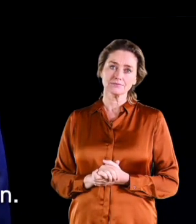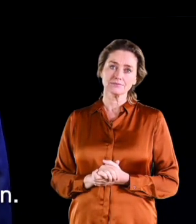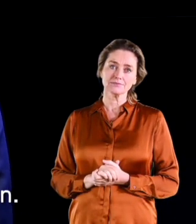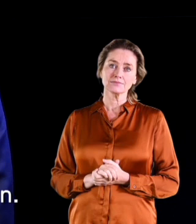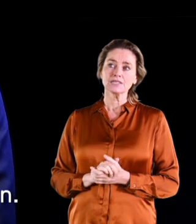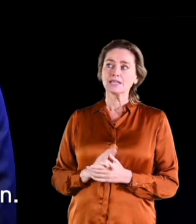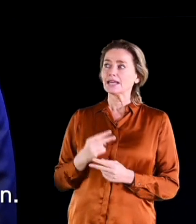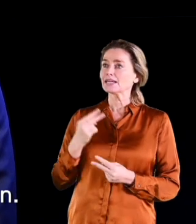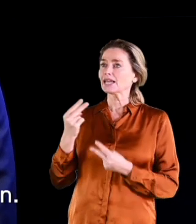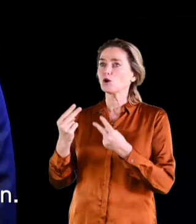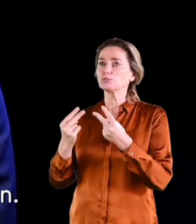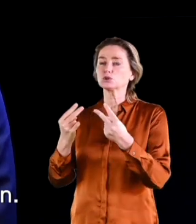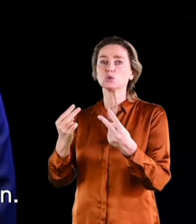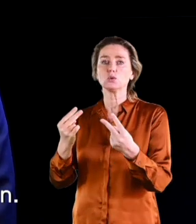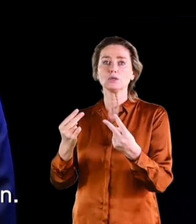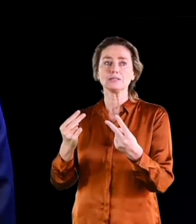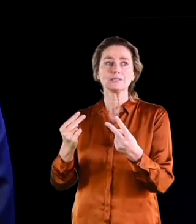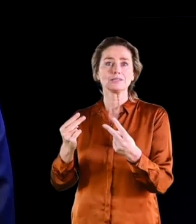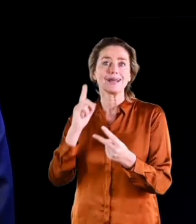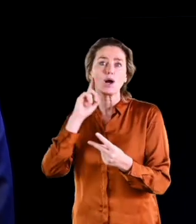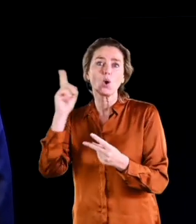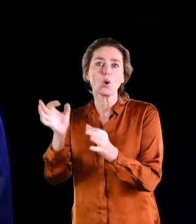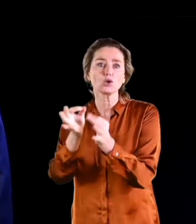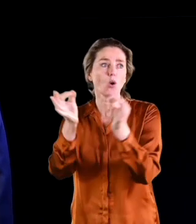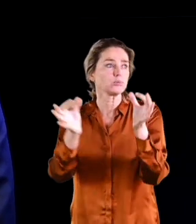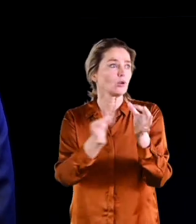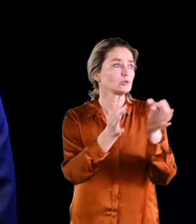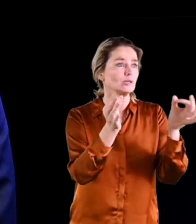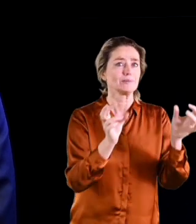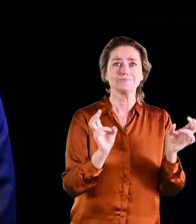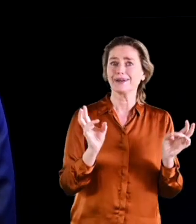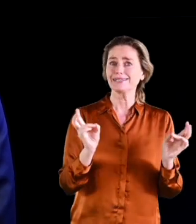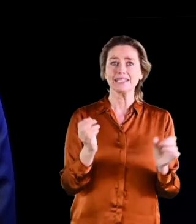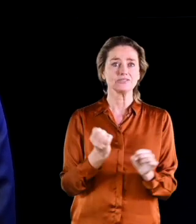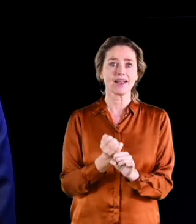Ik ging op zoek naar gehooroplossingen. Niks werkte.